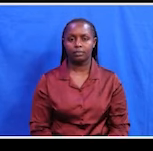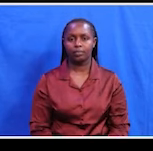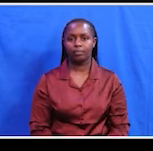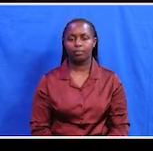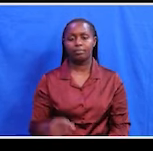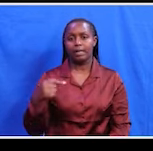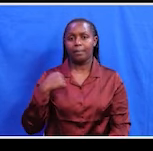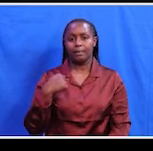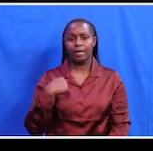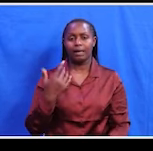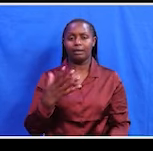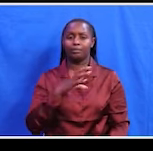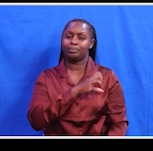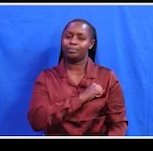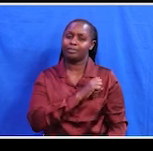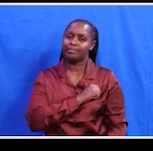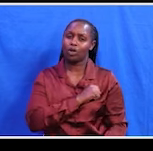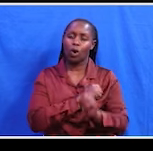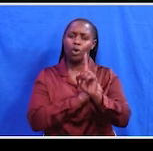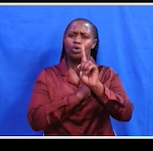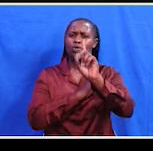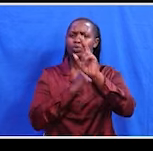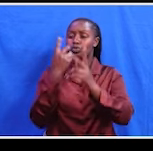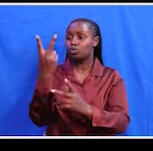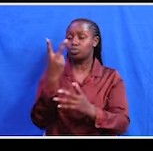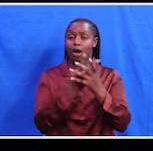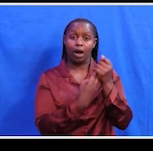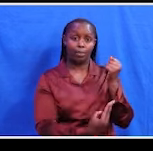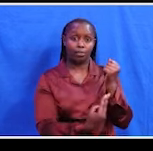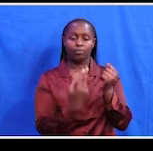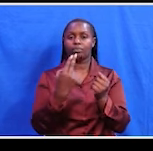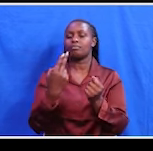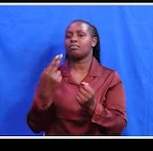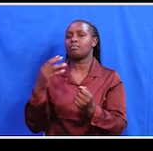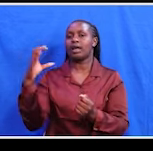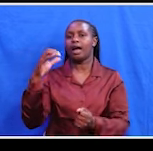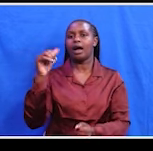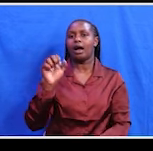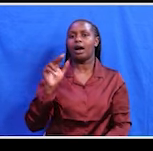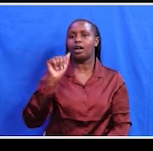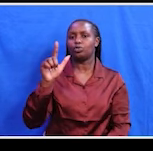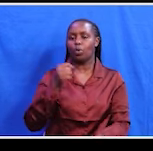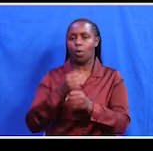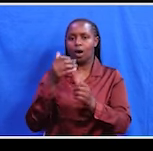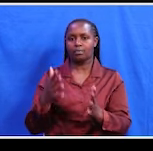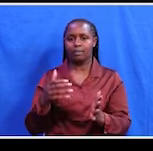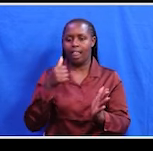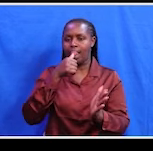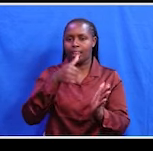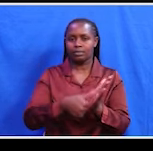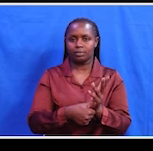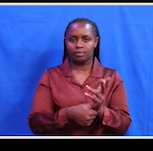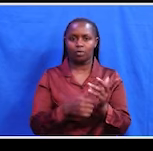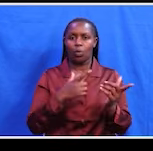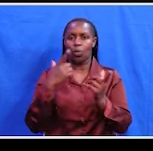Nilihurumia, kulikuwa na couple fulani hapo, bibi na bwana, wote ni casuals. Wanapata barua, wanaanguka,